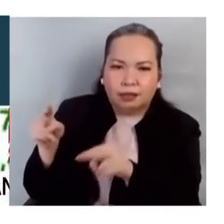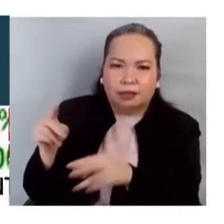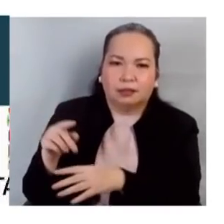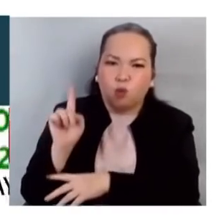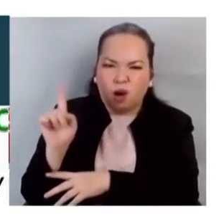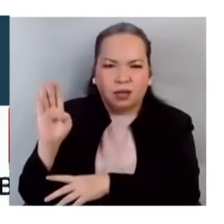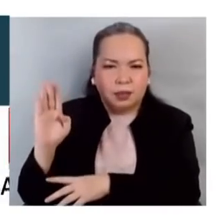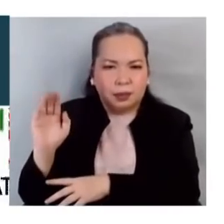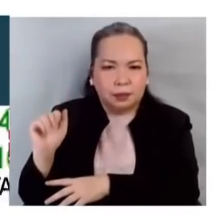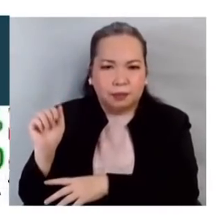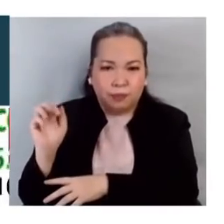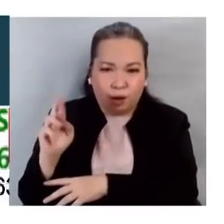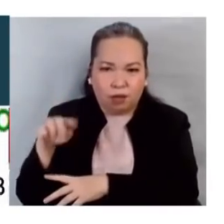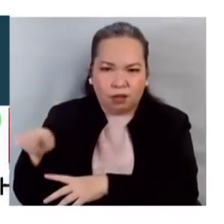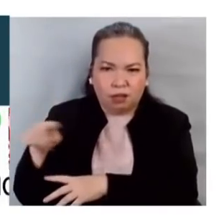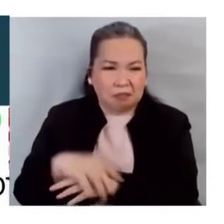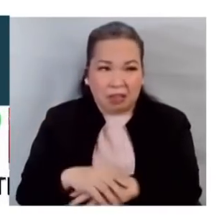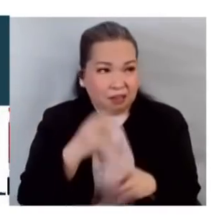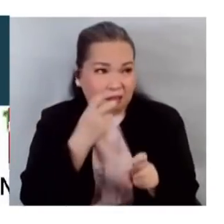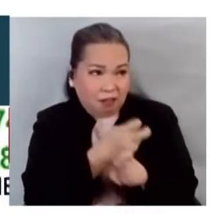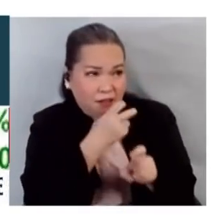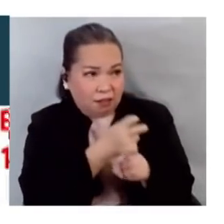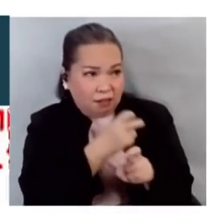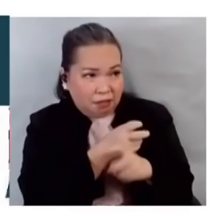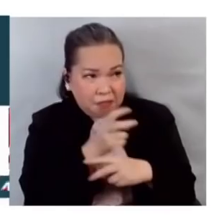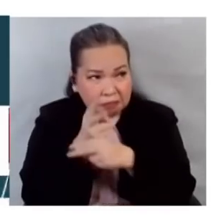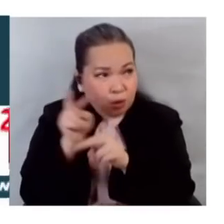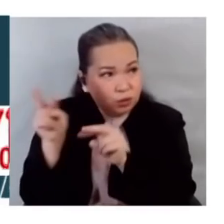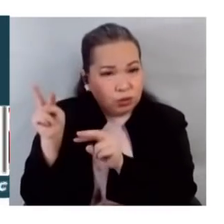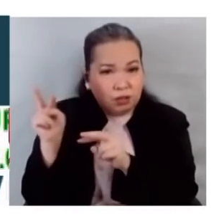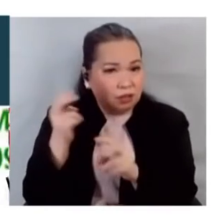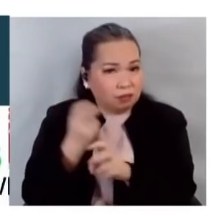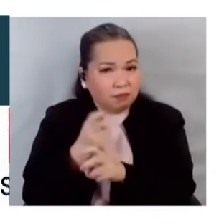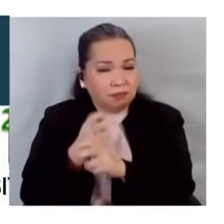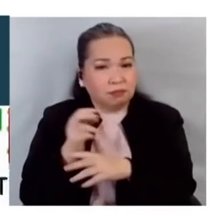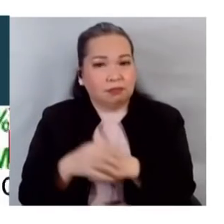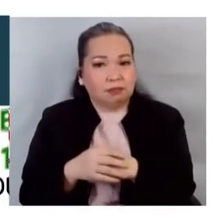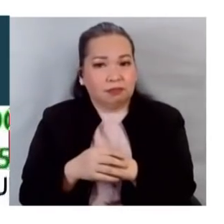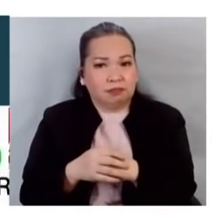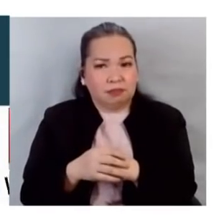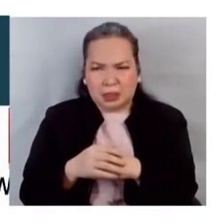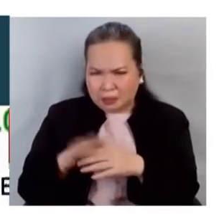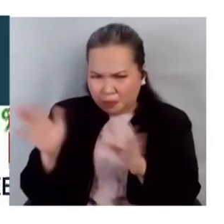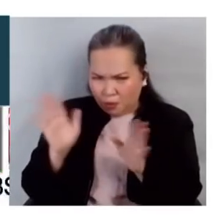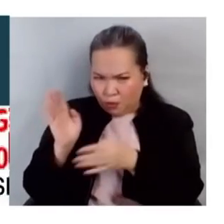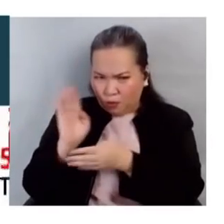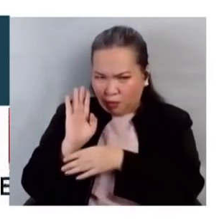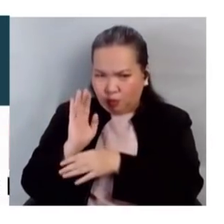Gano'n ho ba kahirap i-monitor ang mga bar dyan? The island is not that big.